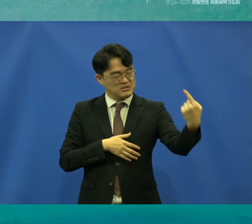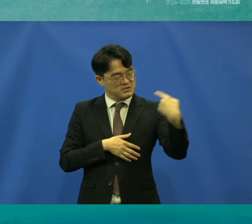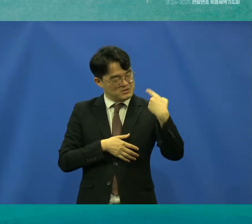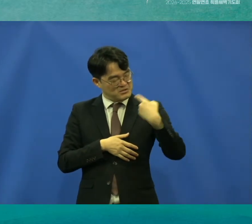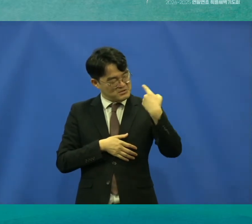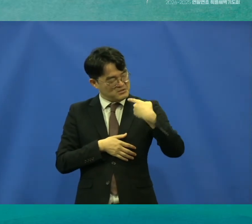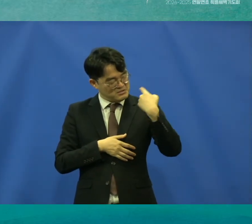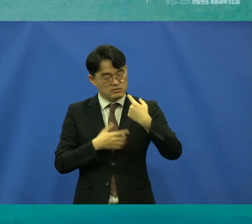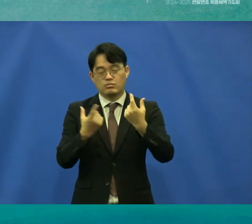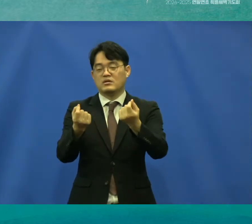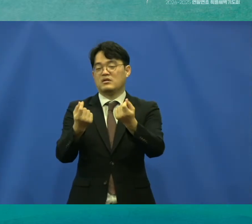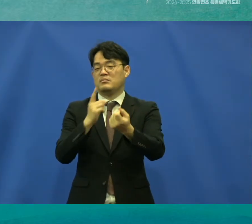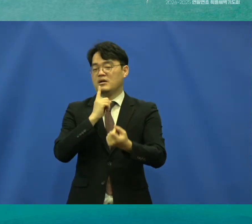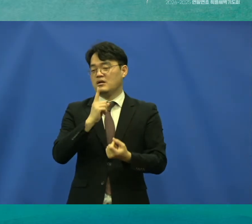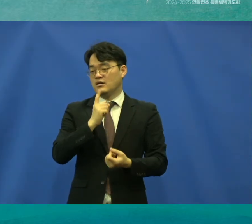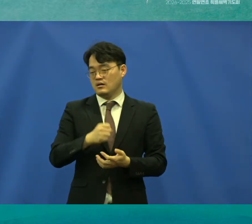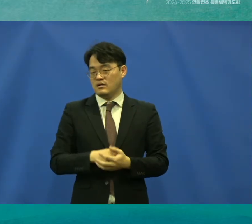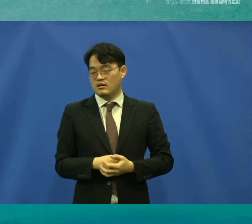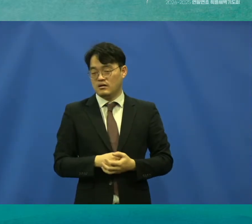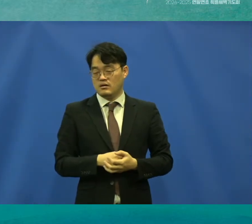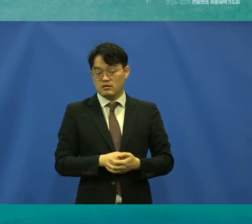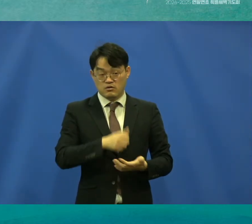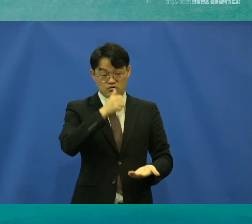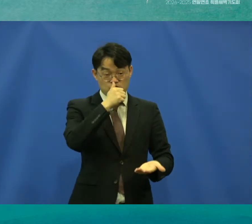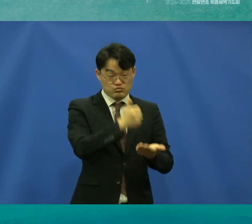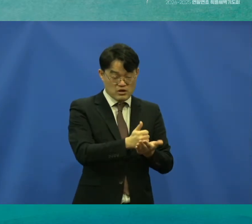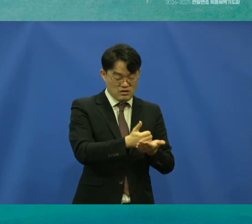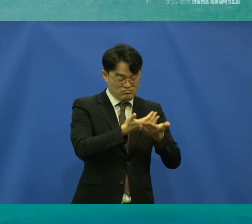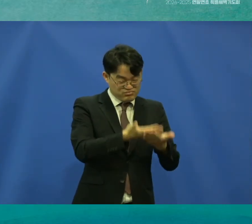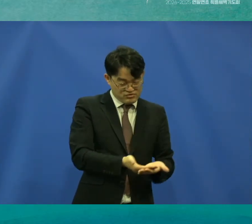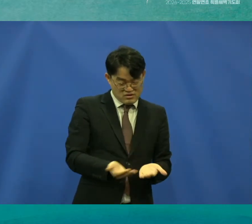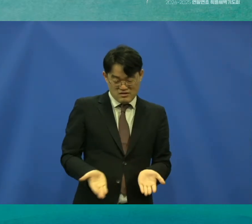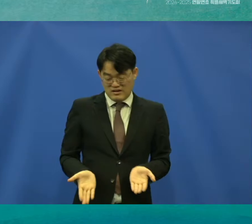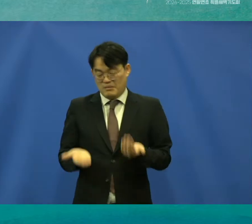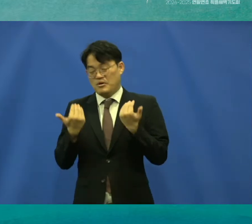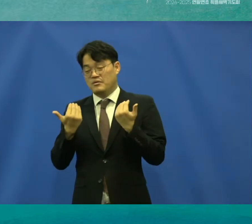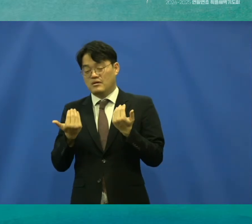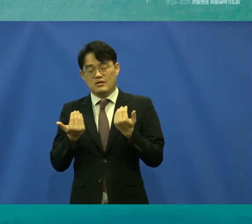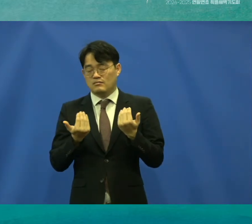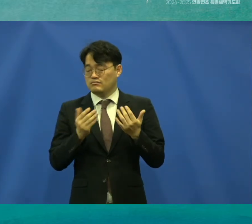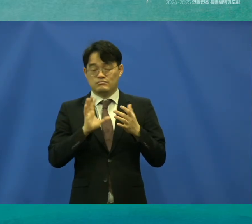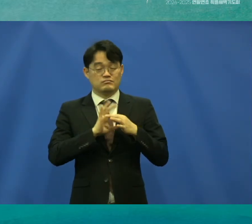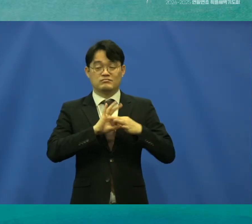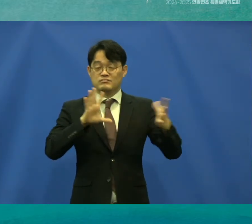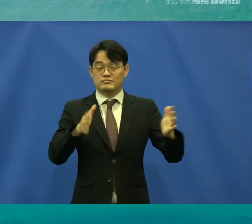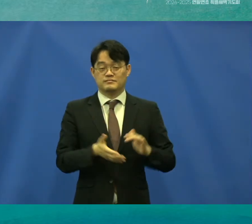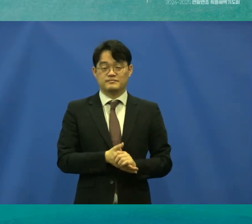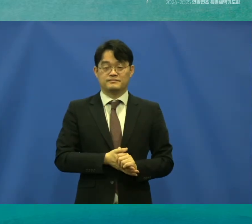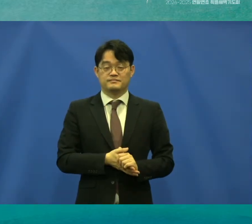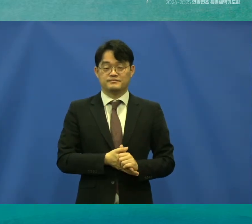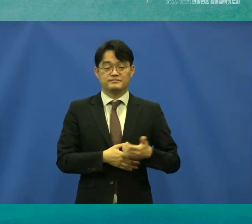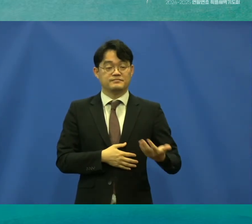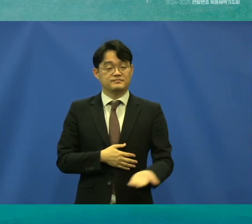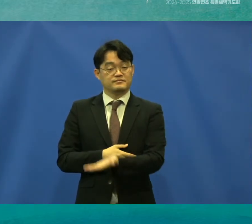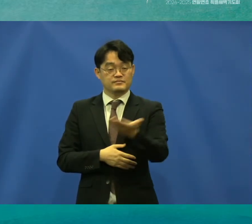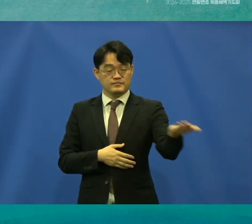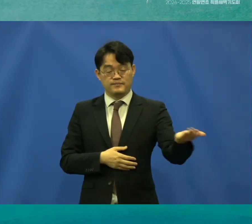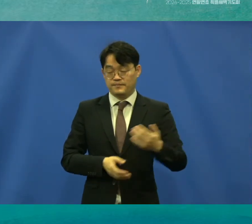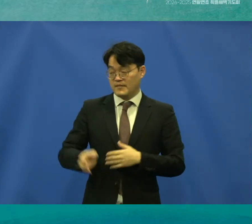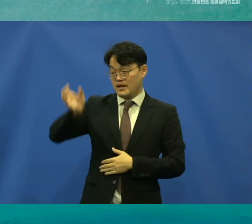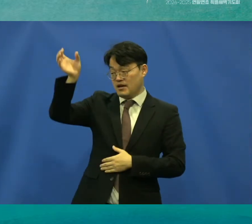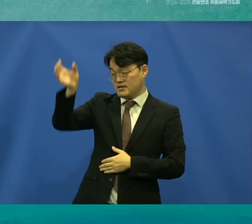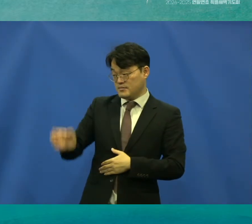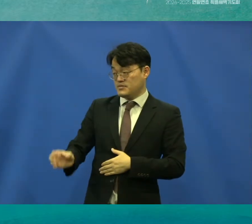죄의 경중을 따지는 것은 의미가 없어요. 여러분 십자가 앞에 한번 서보십시오. 우리에게 전해오는 메시지가